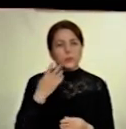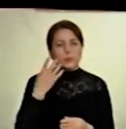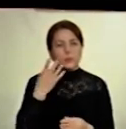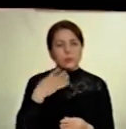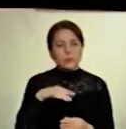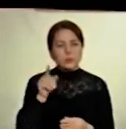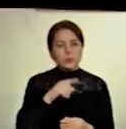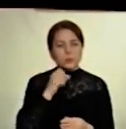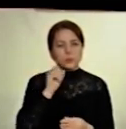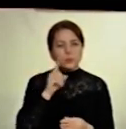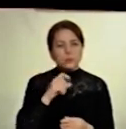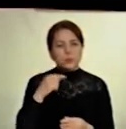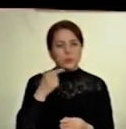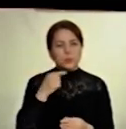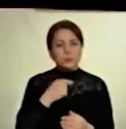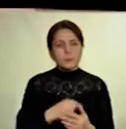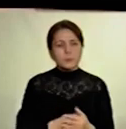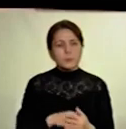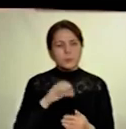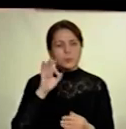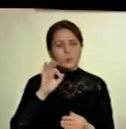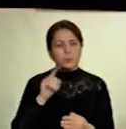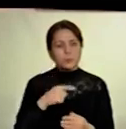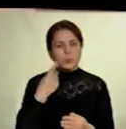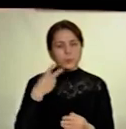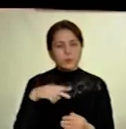11 ayiramiz